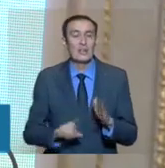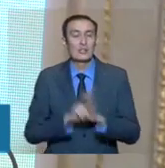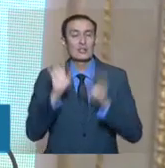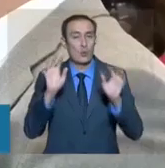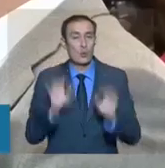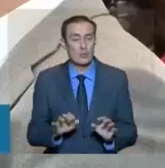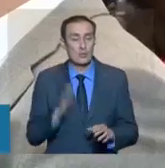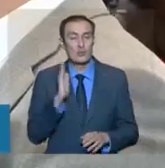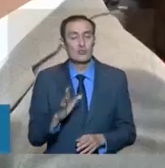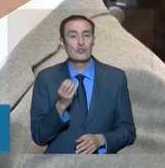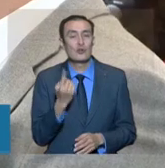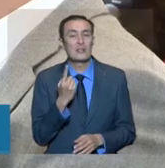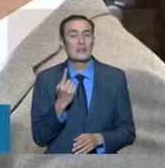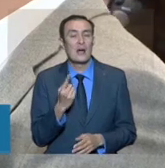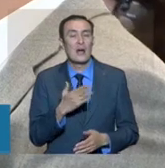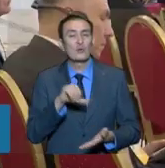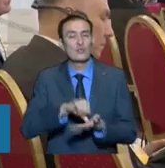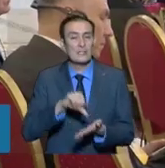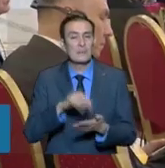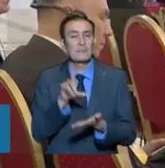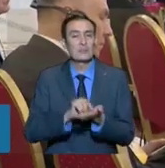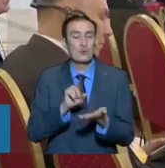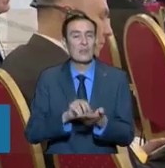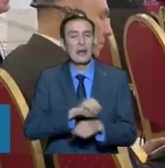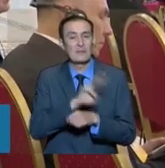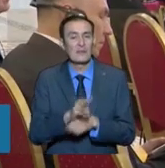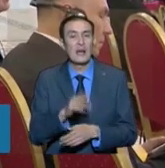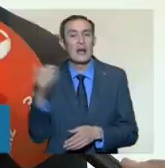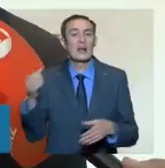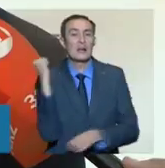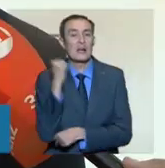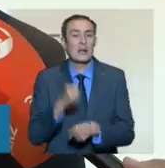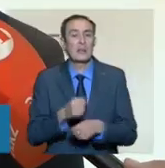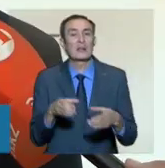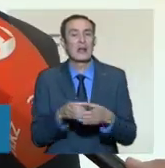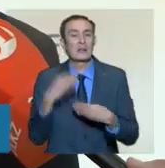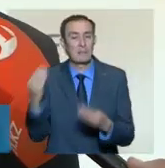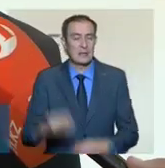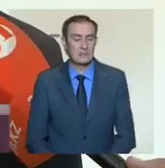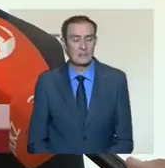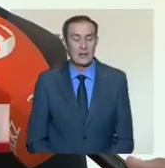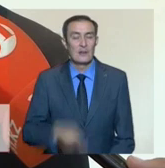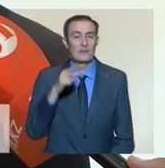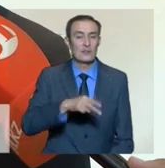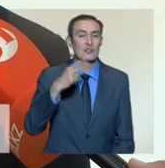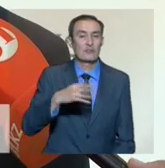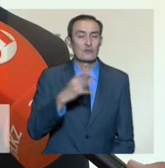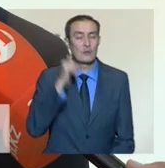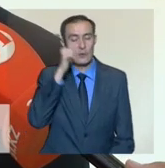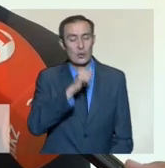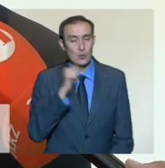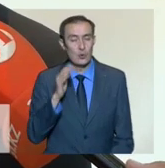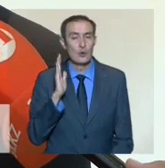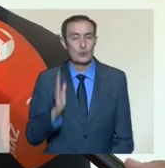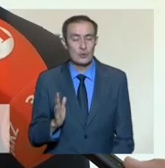кодекса планируется ввести еще одного активного участника пенсионного обеспечения – работодателя. В следующем году, в 2024 году, планируется